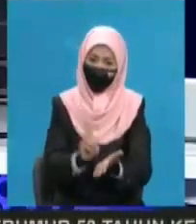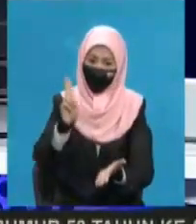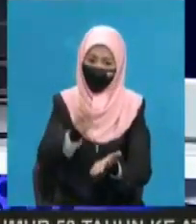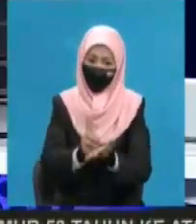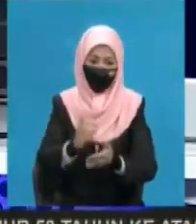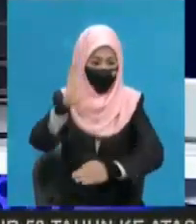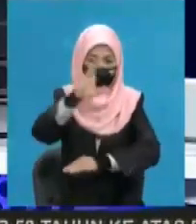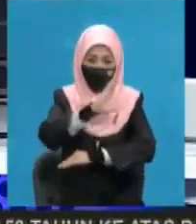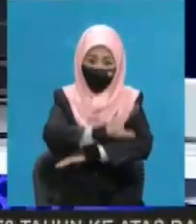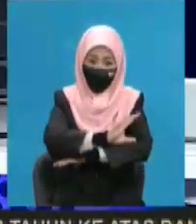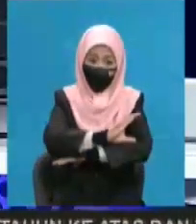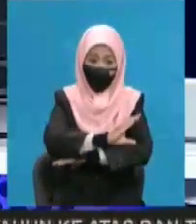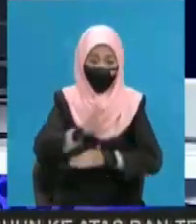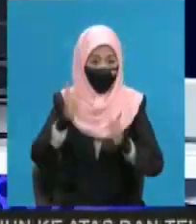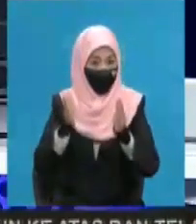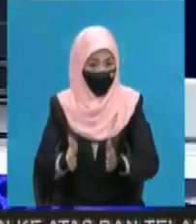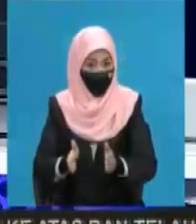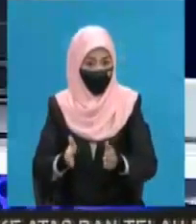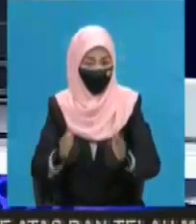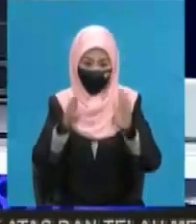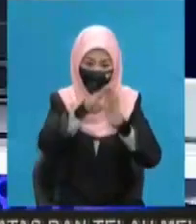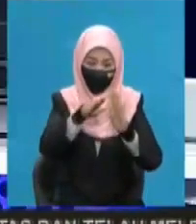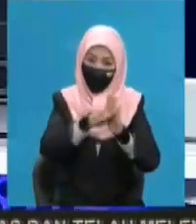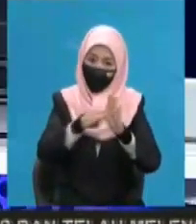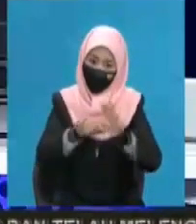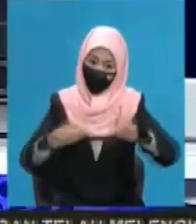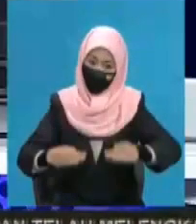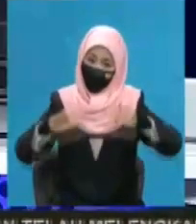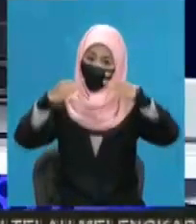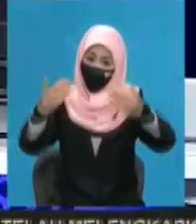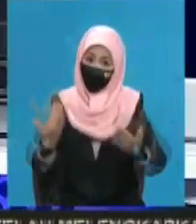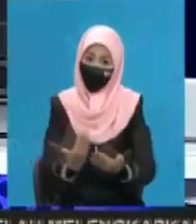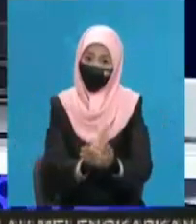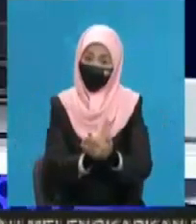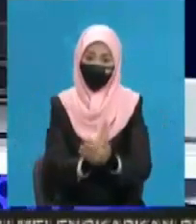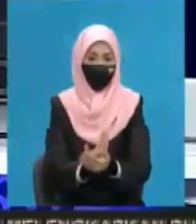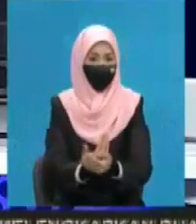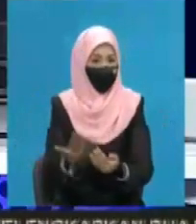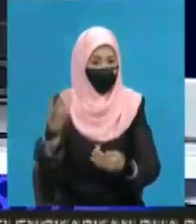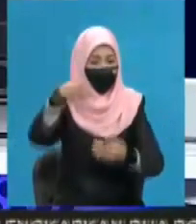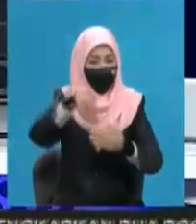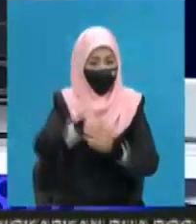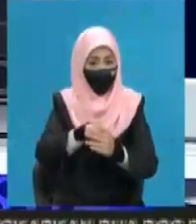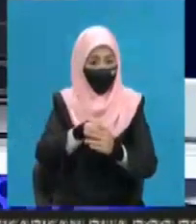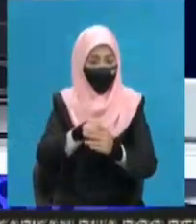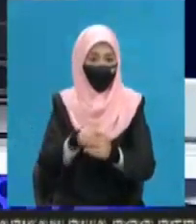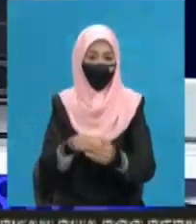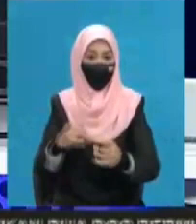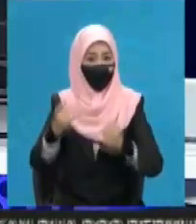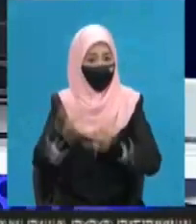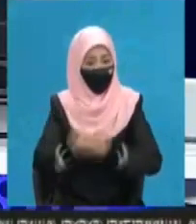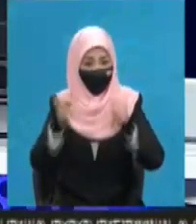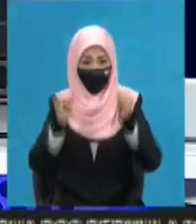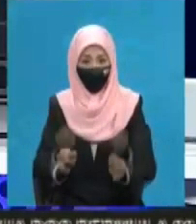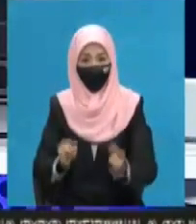country Matan orang ramai berdasarkan garis panduan fase peralihan dengan menambah tepat Siti dan primatan di Ibu jabat